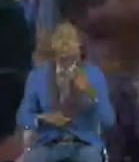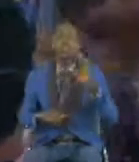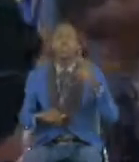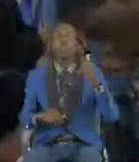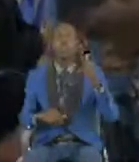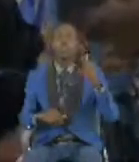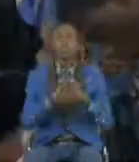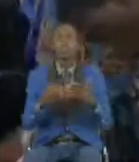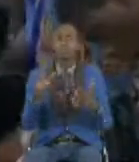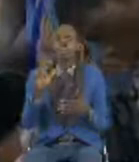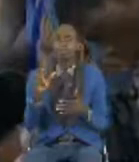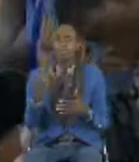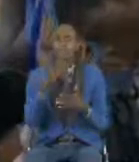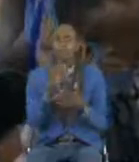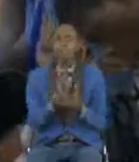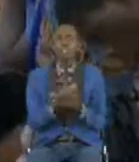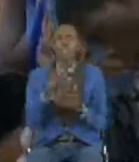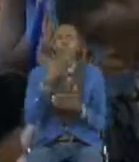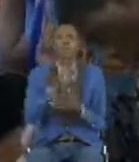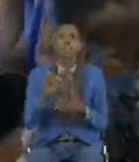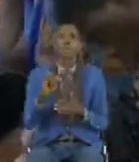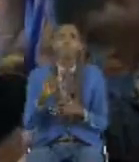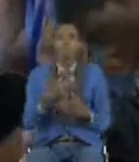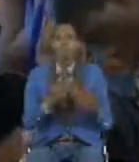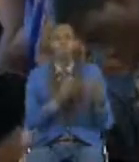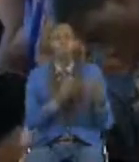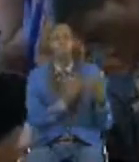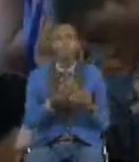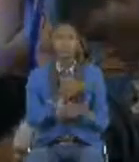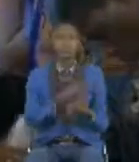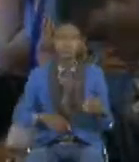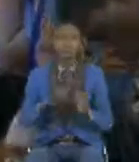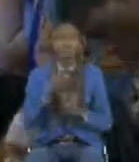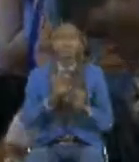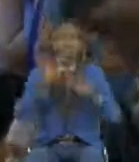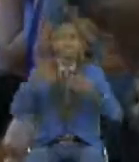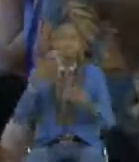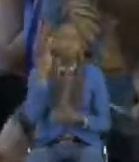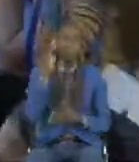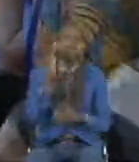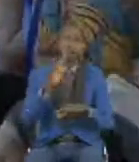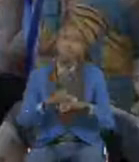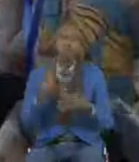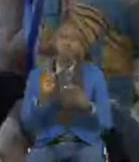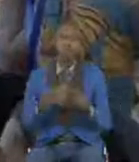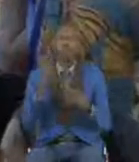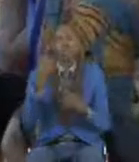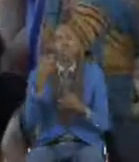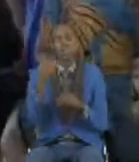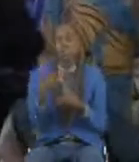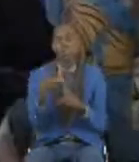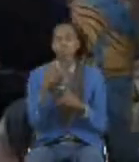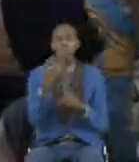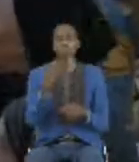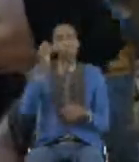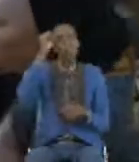3. Il restait cependant assez longtemps à Icône, parlant avec assurance, appuyé sur le Seigneur, qui rendait témoignage à la parole